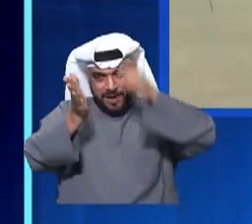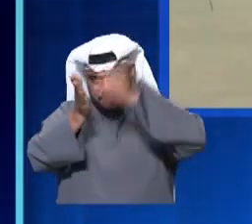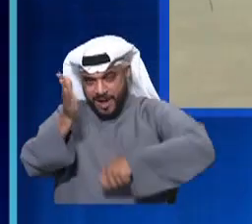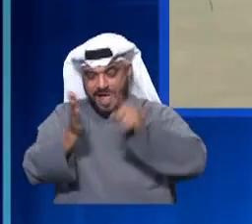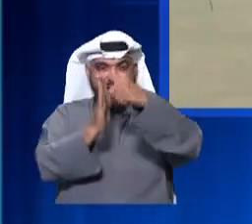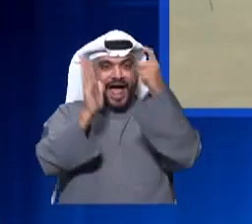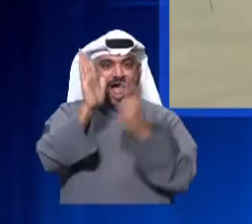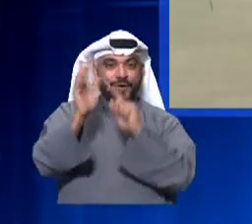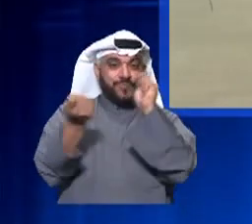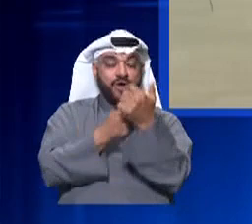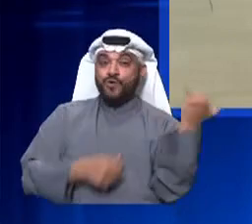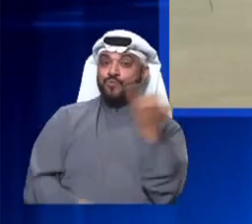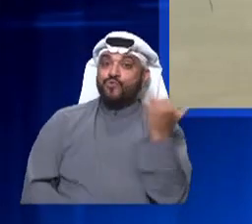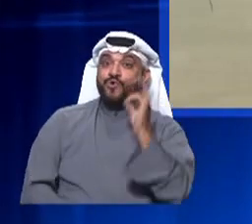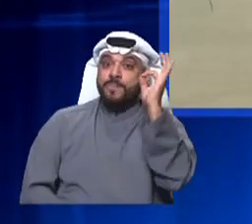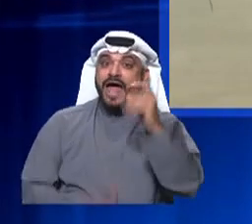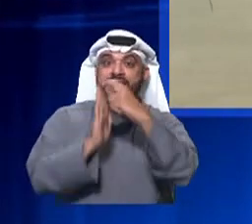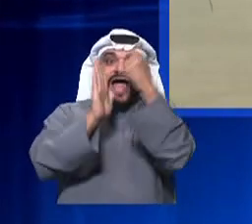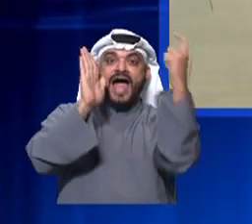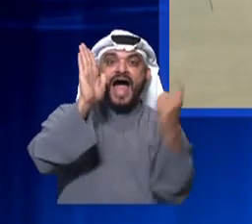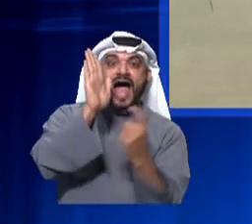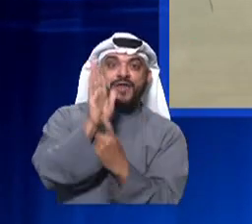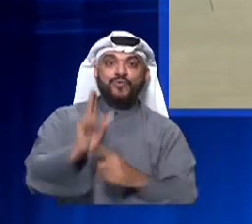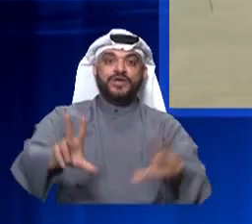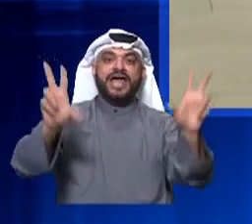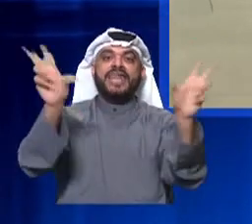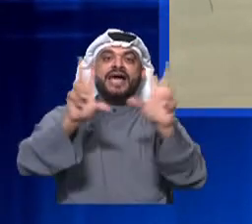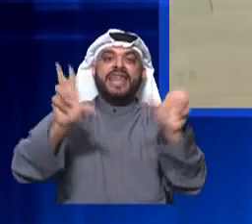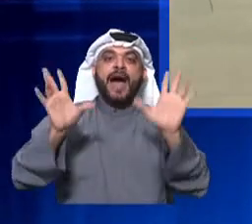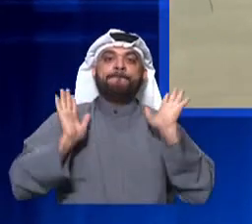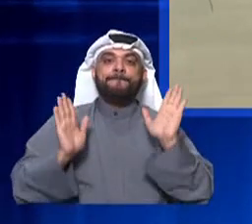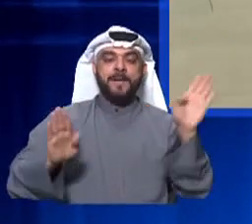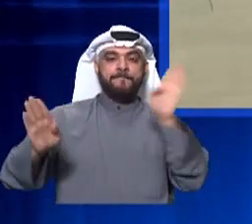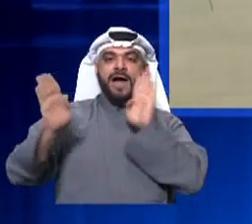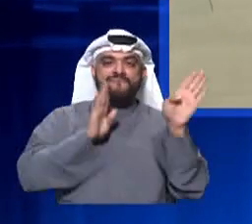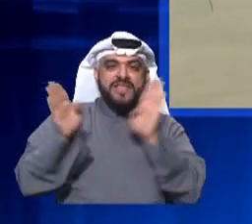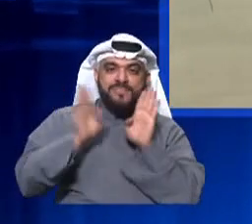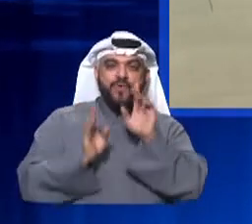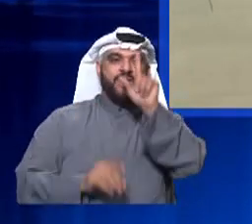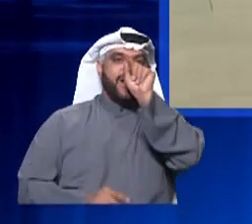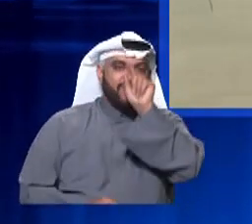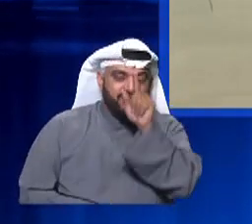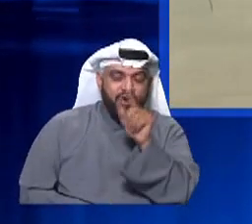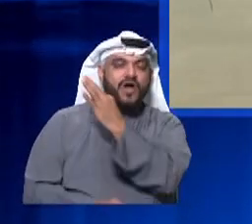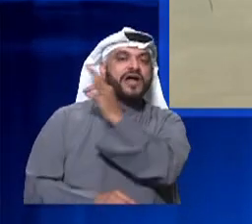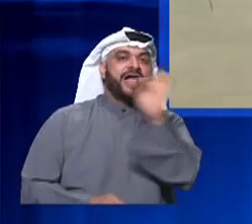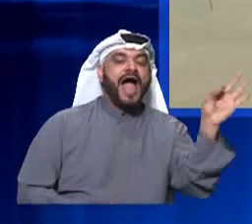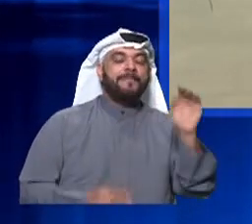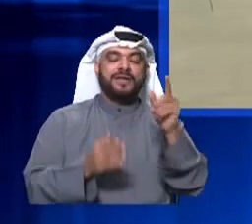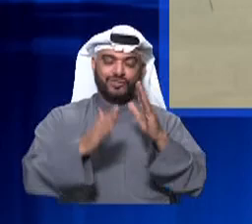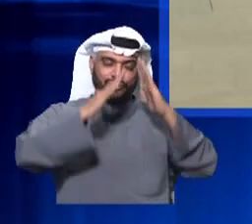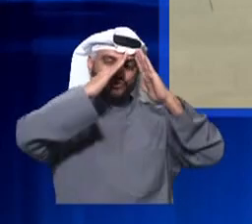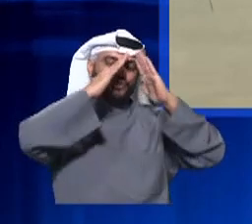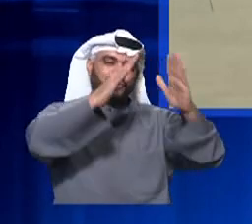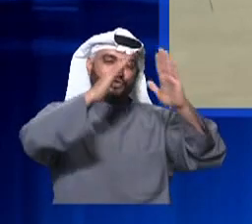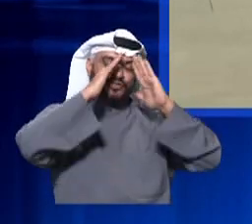ولعل من أهمها تعديل قانون وأحكام إعلام المرئي والمسموع. شكرا